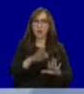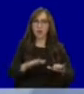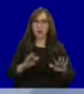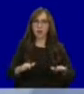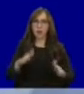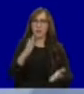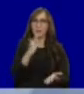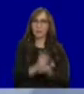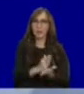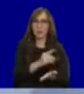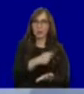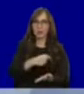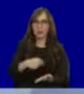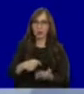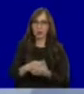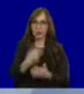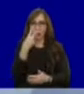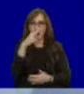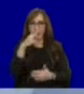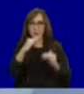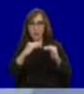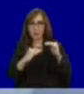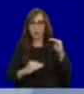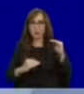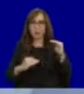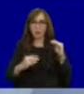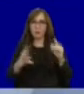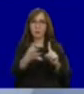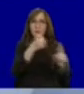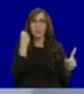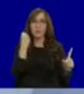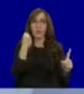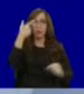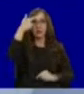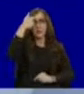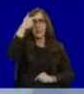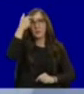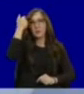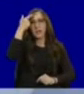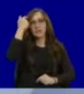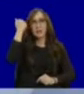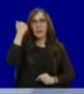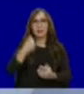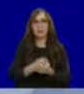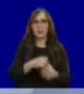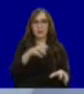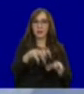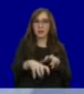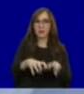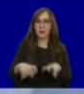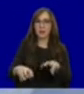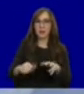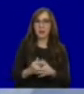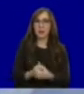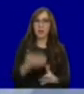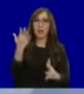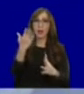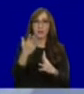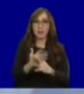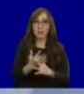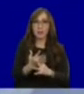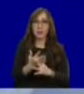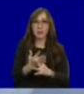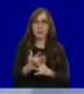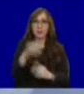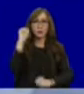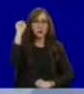Kita melihat penurunan capaian pembelajaran. Apalagi di mana di area daerah-daerah di mana akses dan kualitas itu tidak